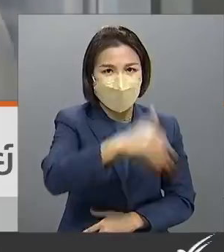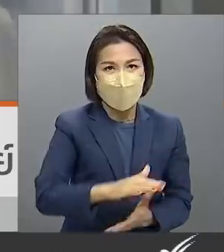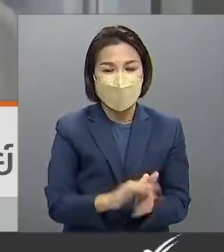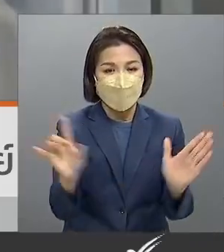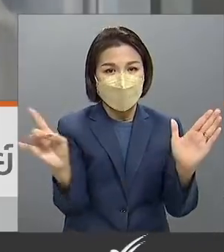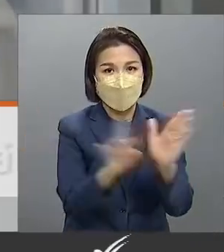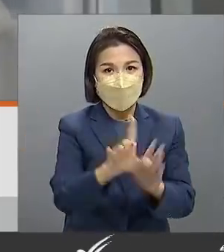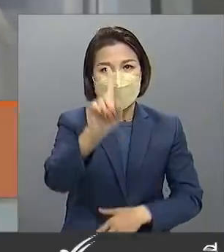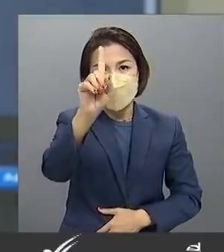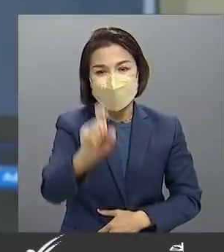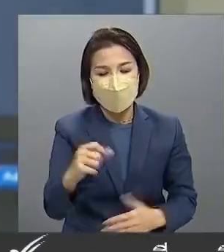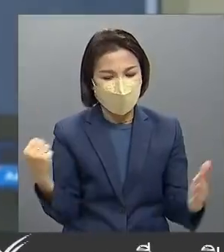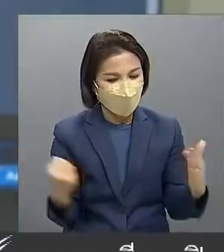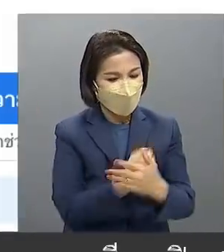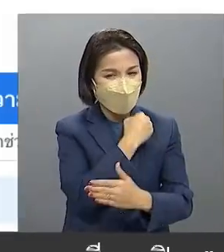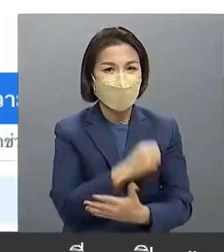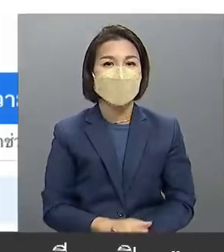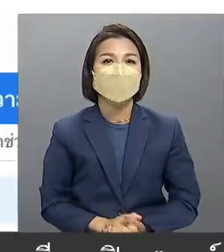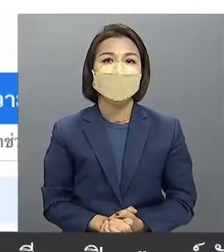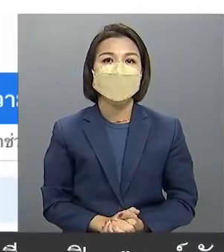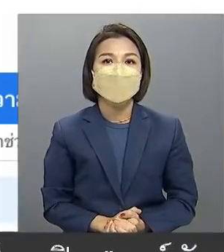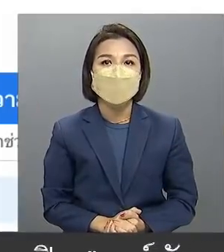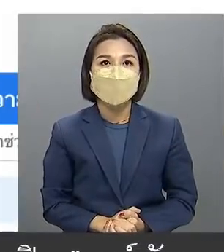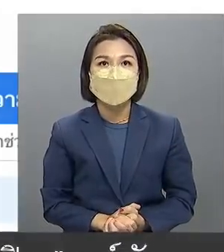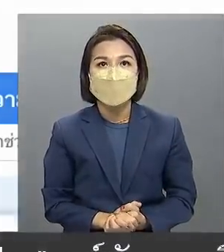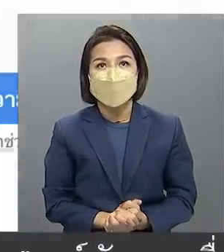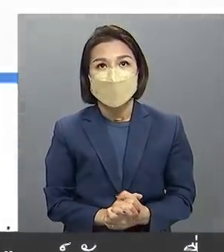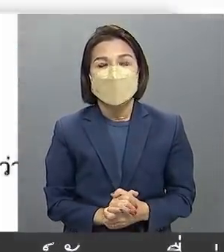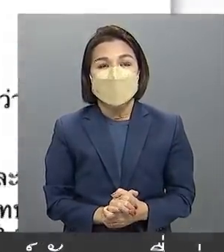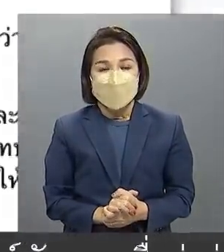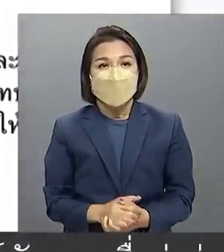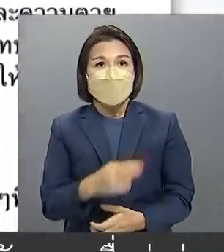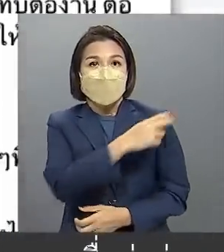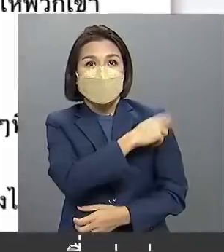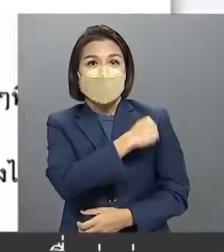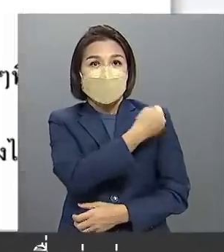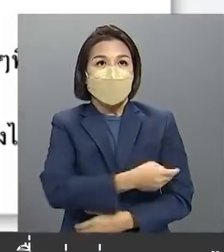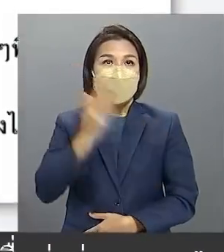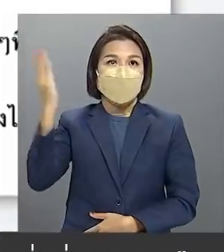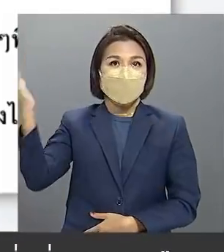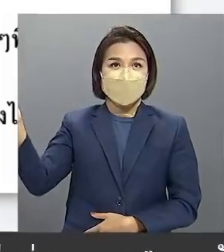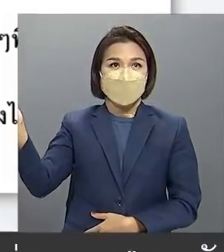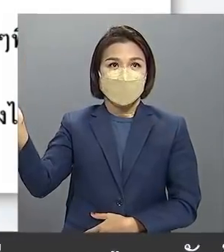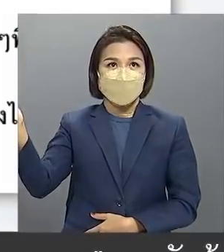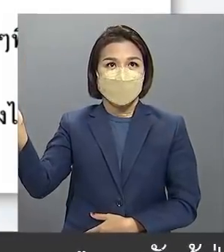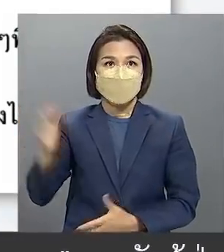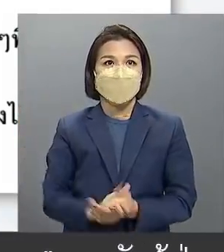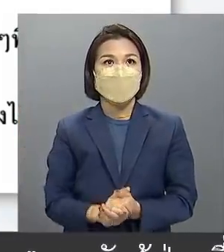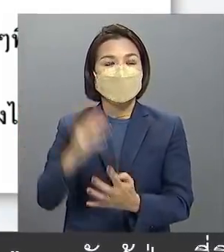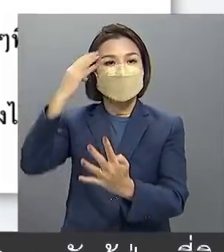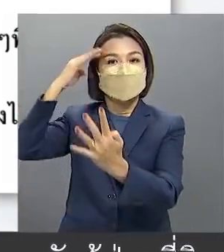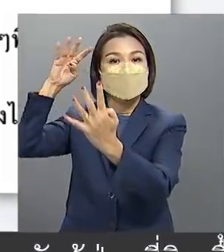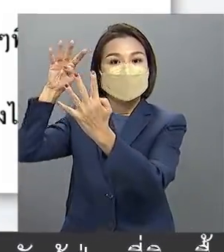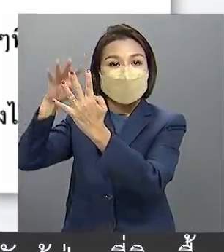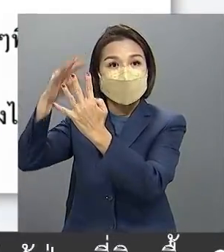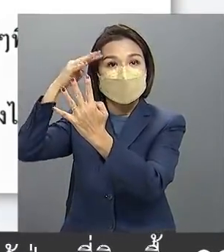ดายค่ะ ค่ะขณะที่นายแพทย์อีกคนนะคะนายแพทย์ประเสริฐผลิตผลการพิมพ์เป็นจิตแพทย์นะคะท่านได้ระบุผ่านท